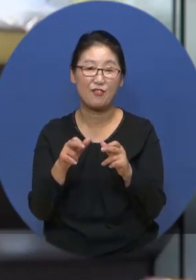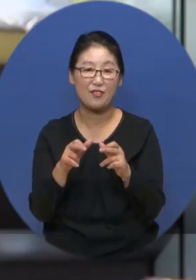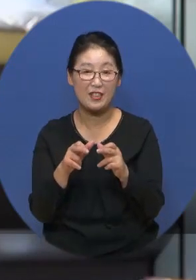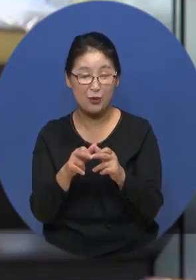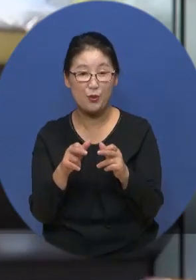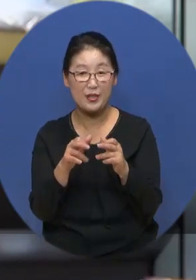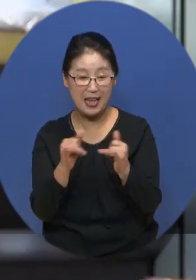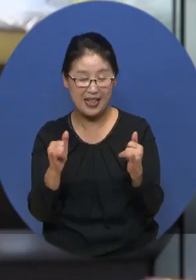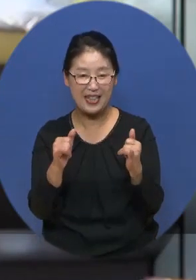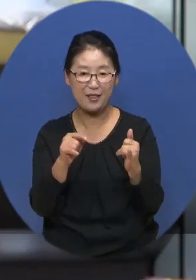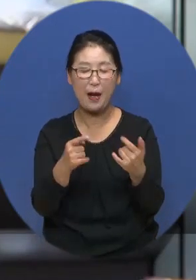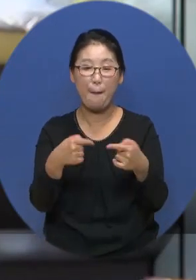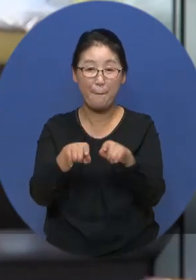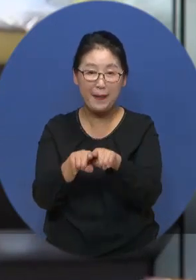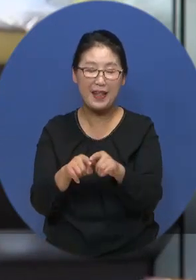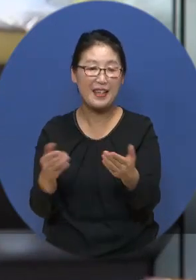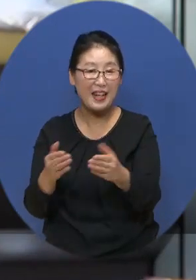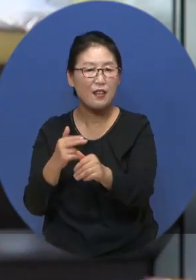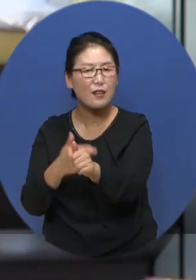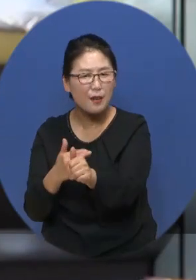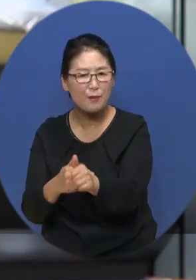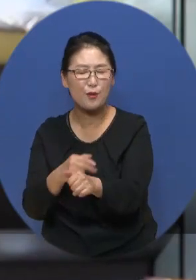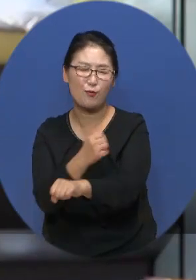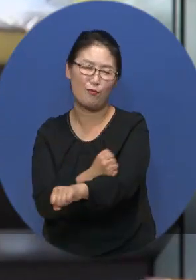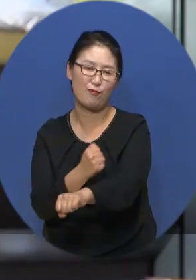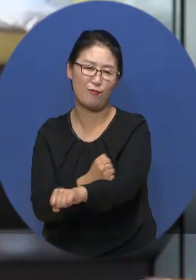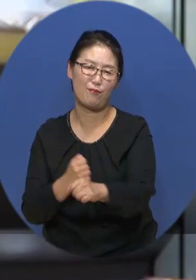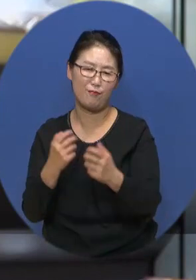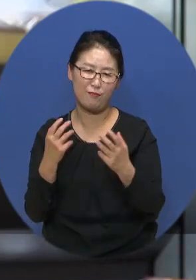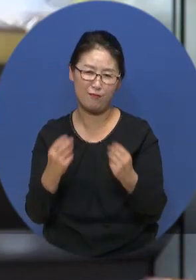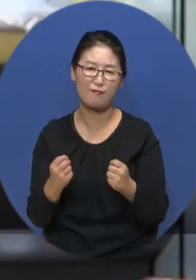저희 선생님들 모두 항상 너무 고생하시고